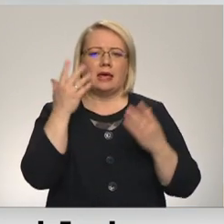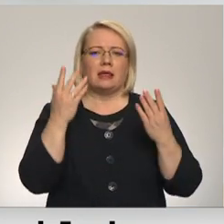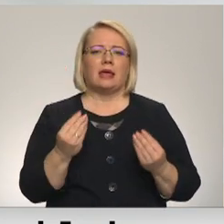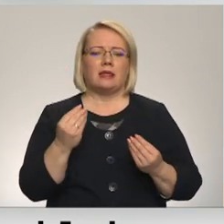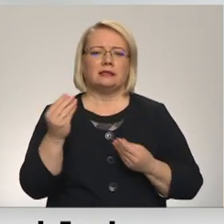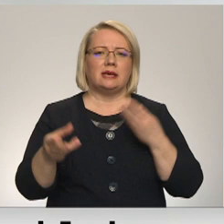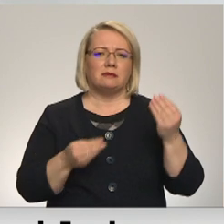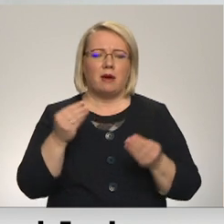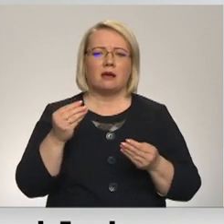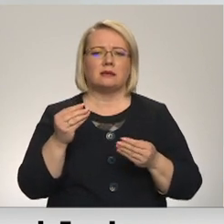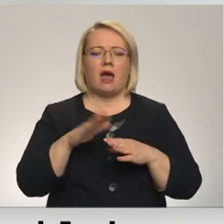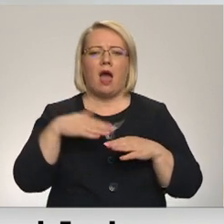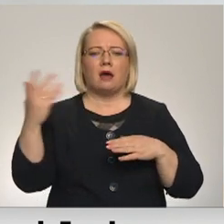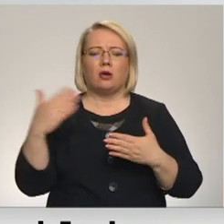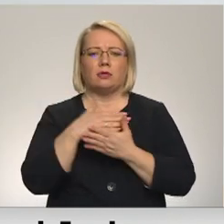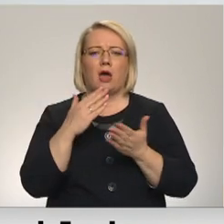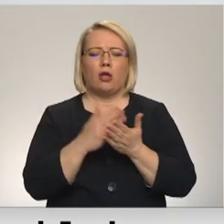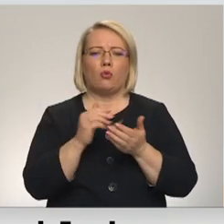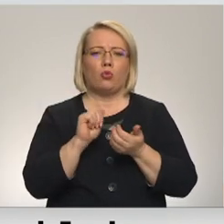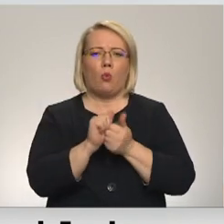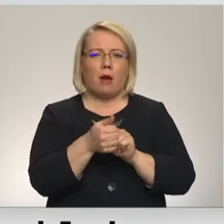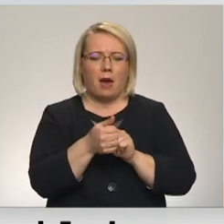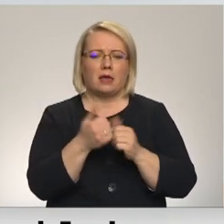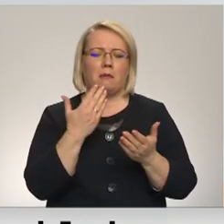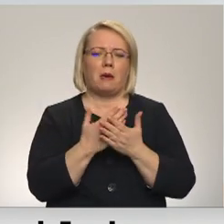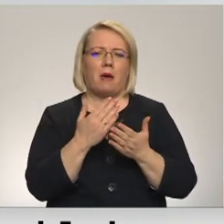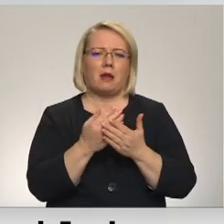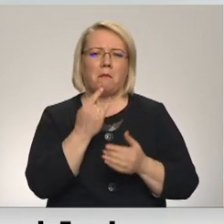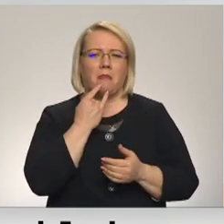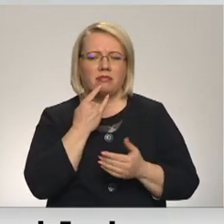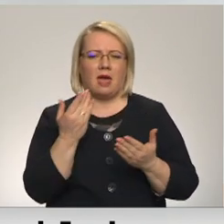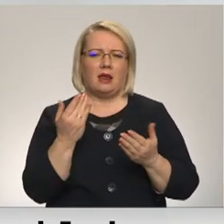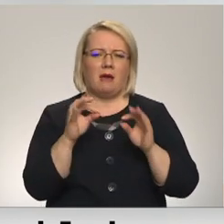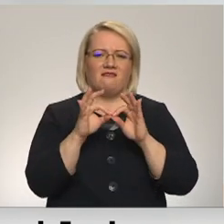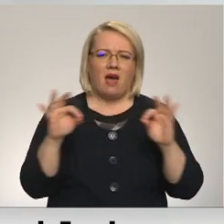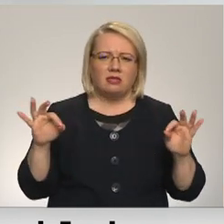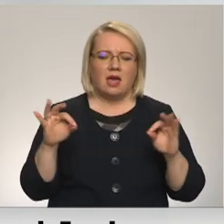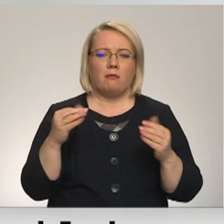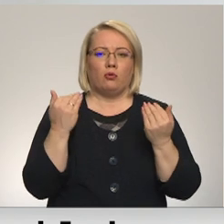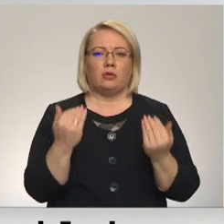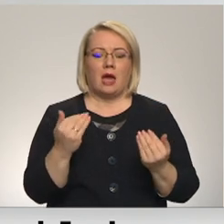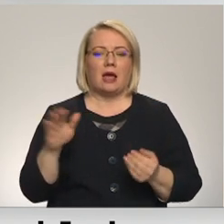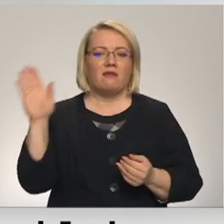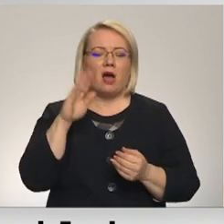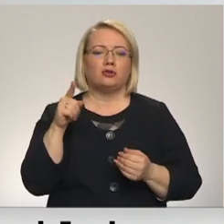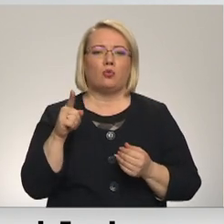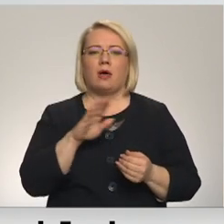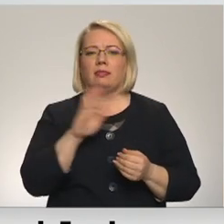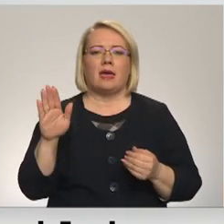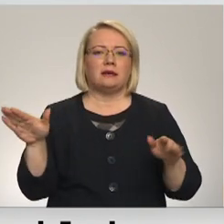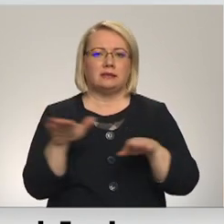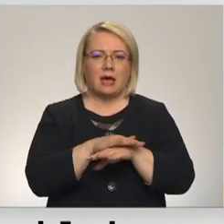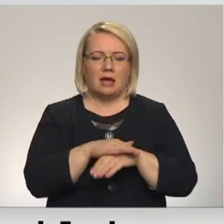izmaksas ārējo daļu nomaiņai, piemēram, baterijām, vadiem. Un šobrīd valsts nesac, tās